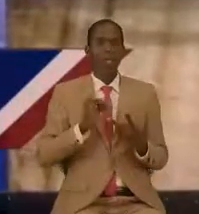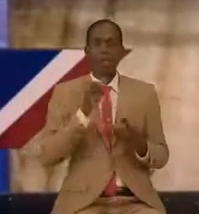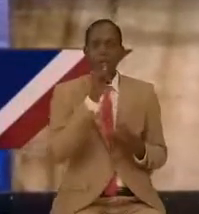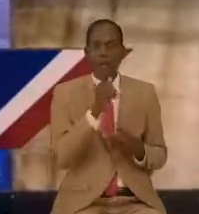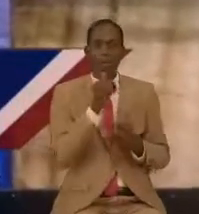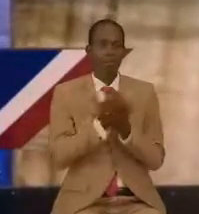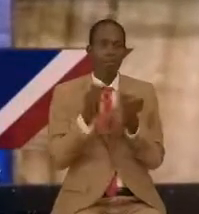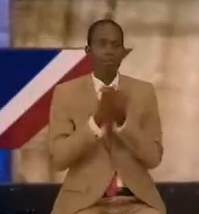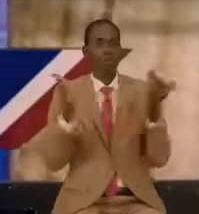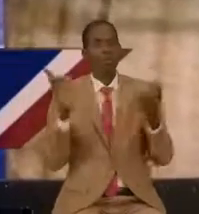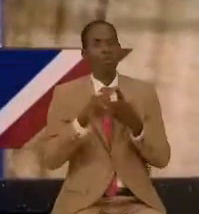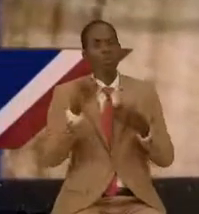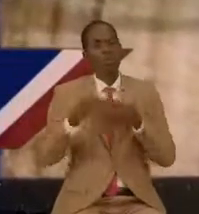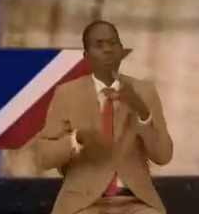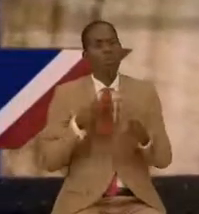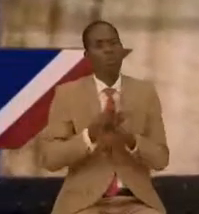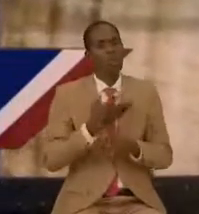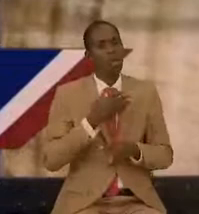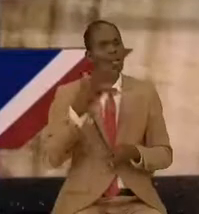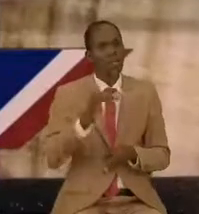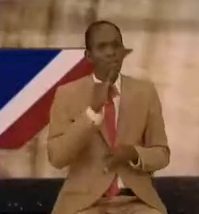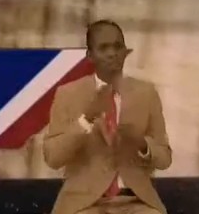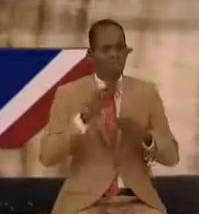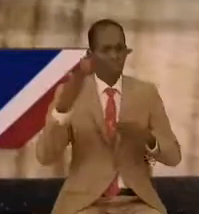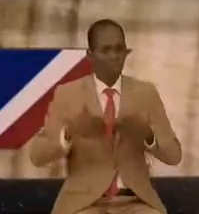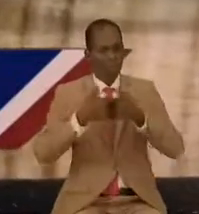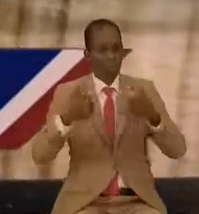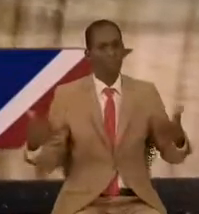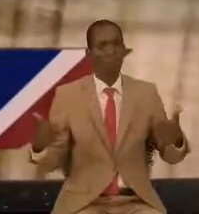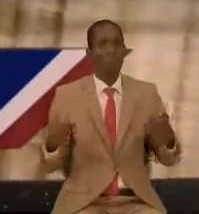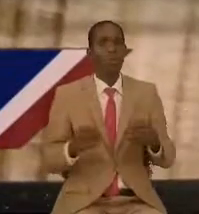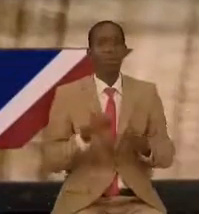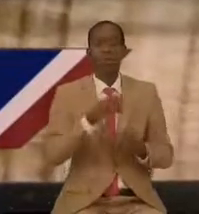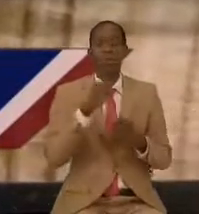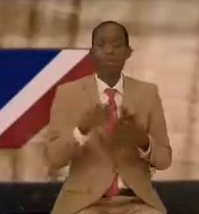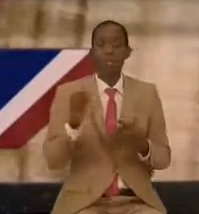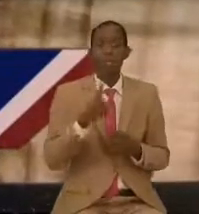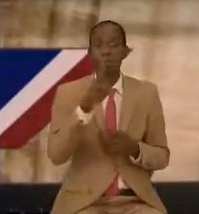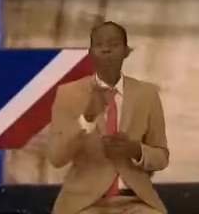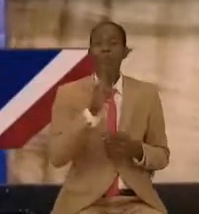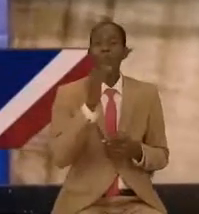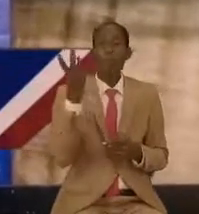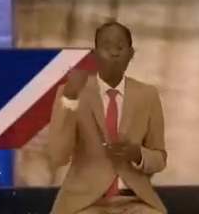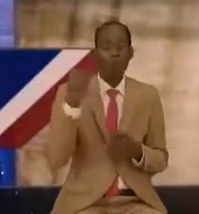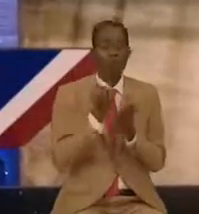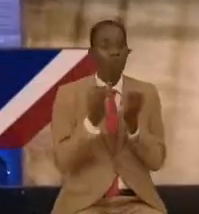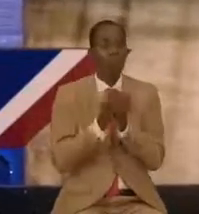crucifié pour le monde. Et il y a une séparation complète. Si quelqu'un est crucifié,